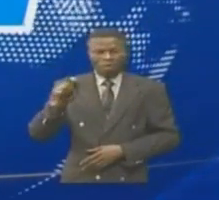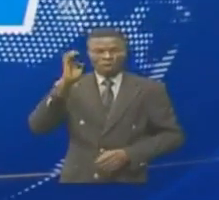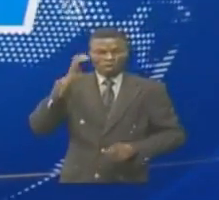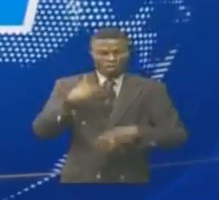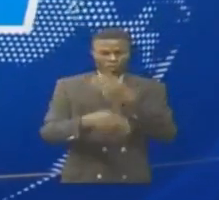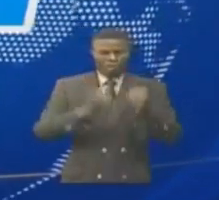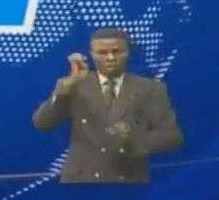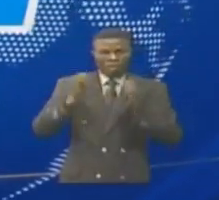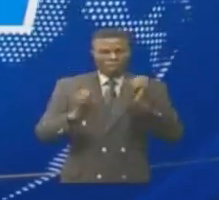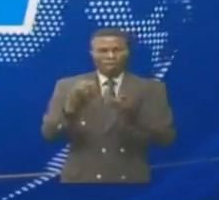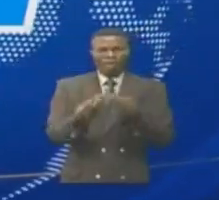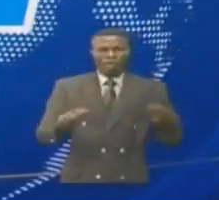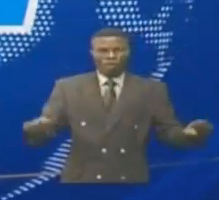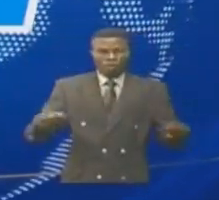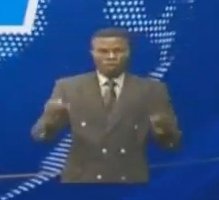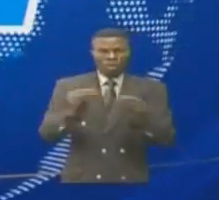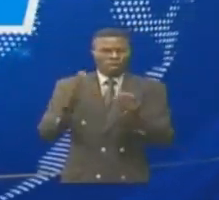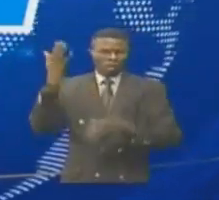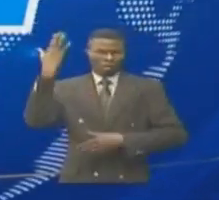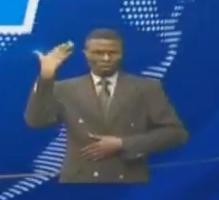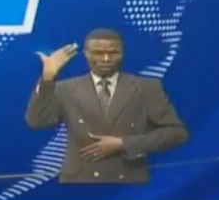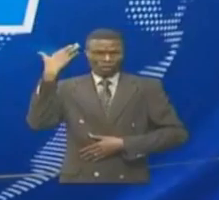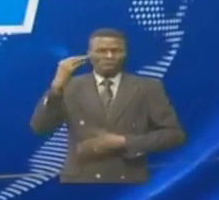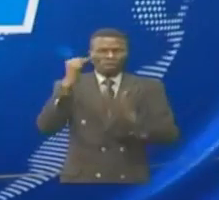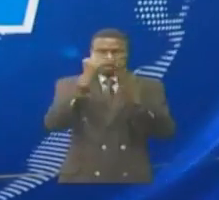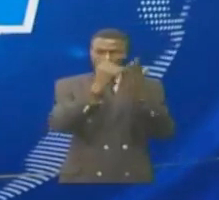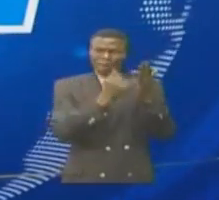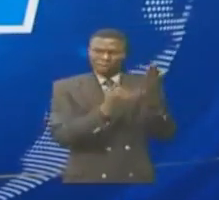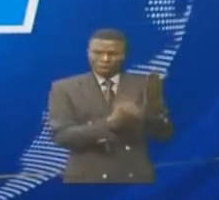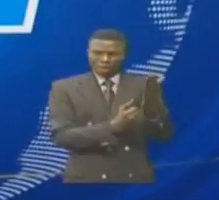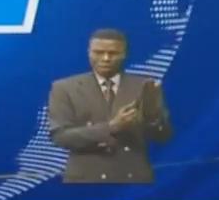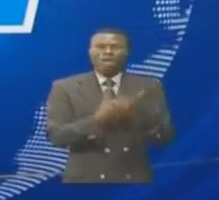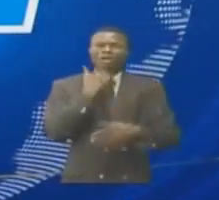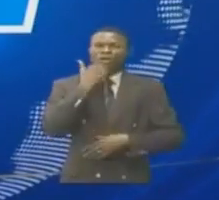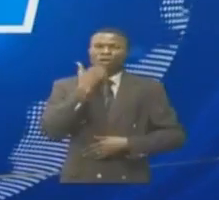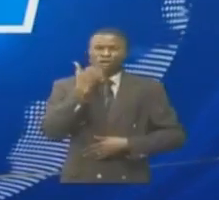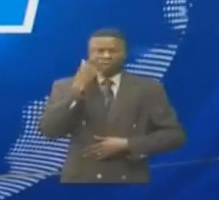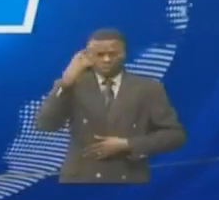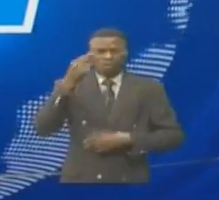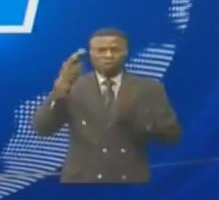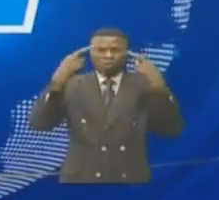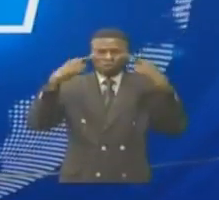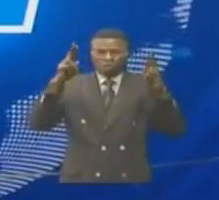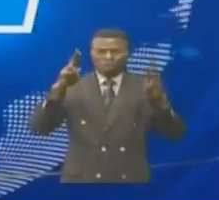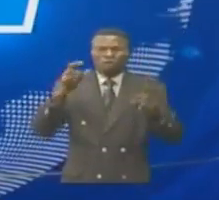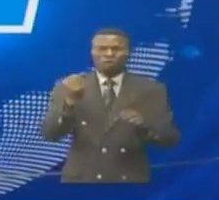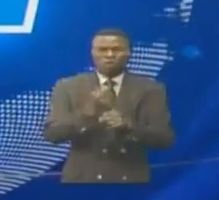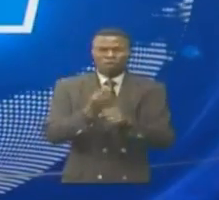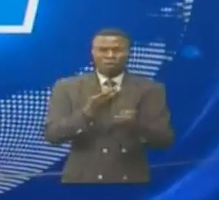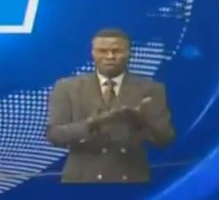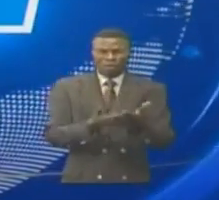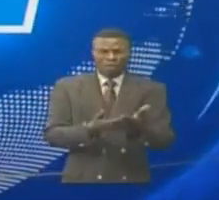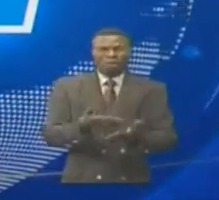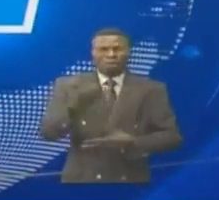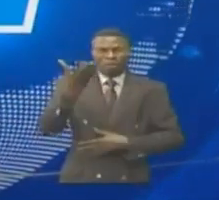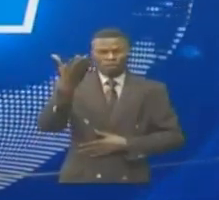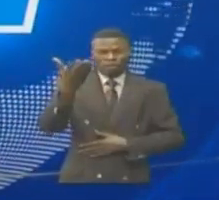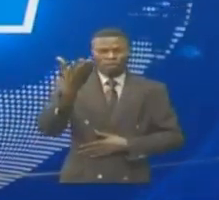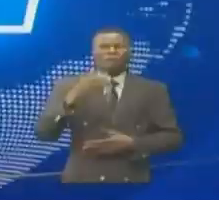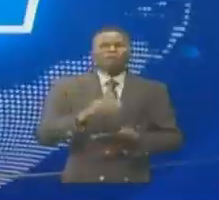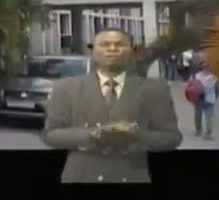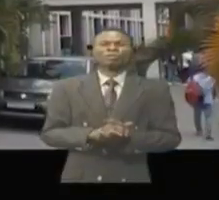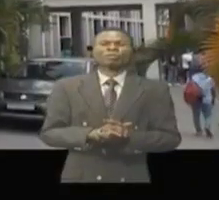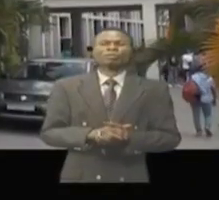les résolutions de la plénière précédente et d'identifier les bailleurs de fonds pour atteindre sa mission. Marie-France Zaina a commenté ce